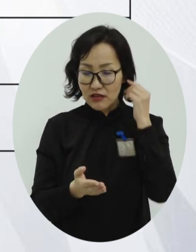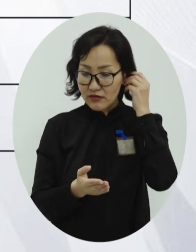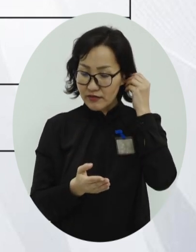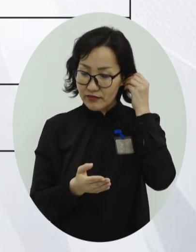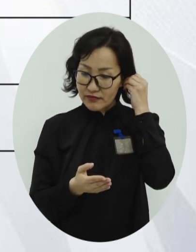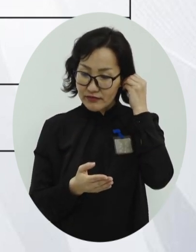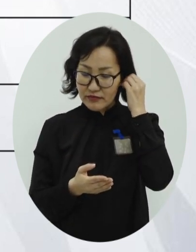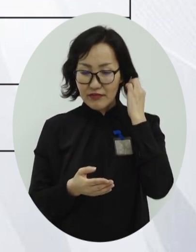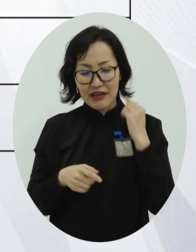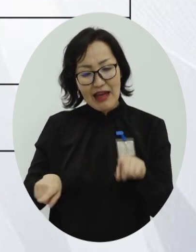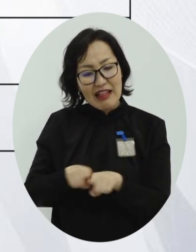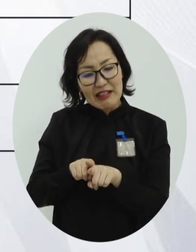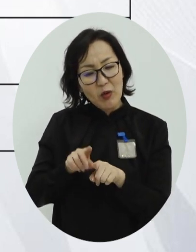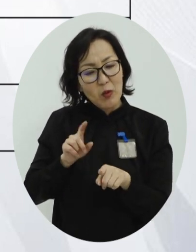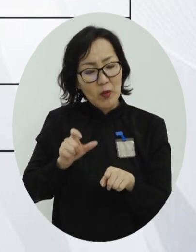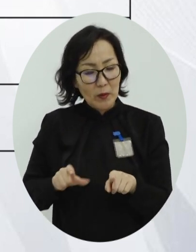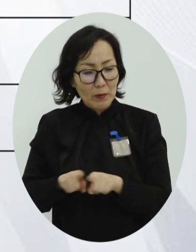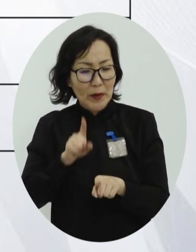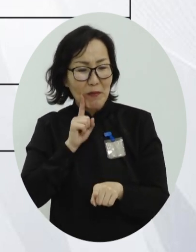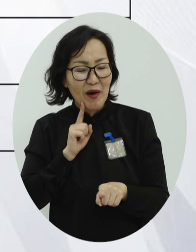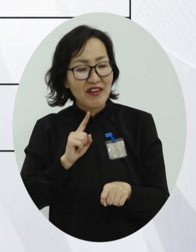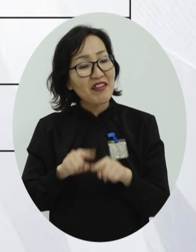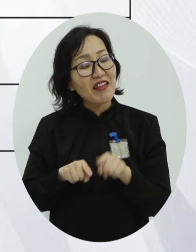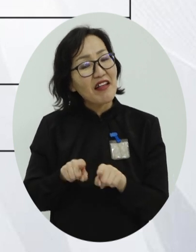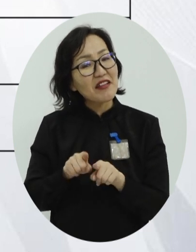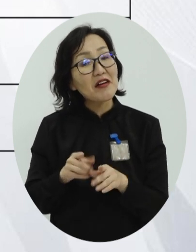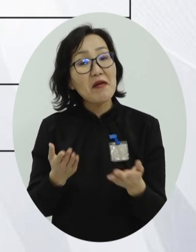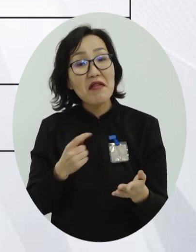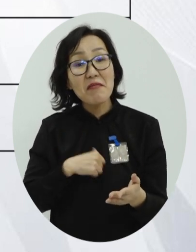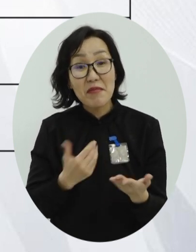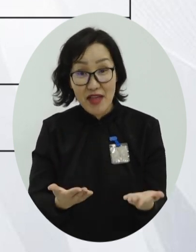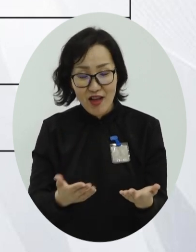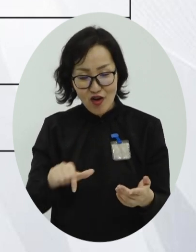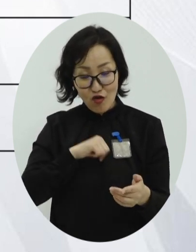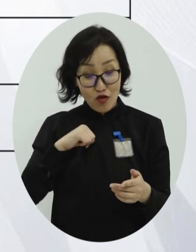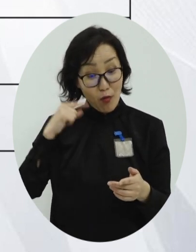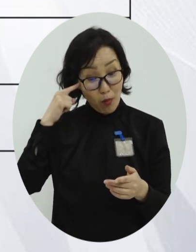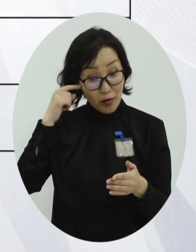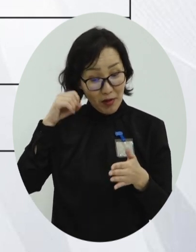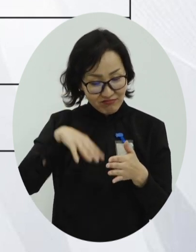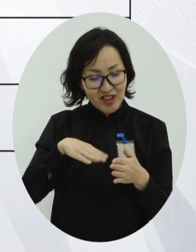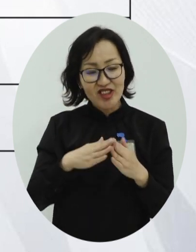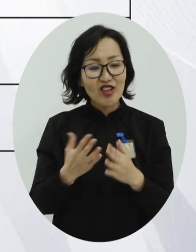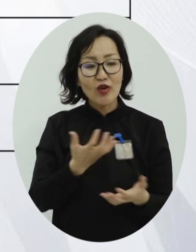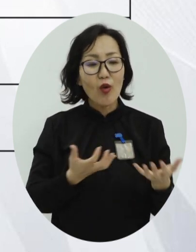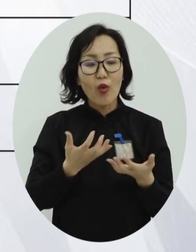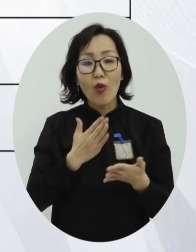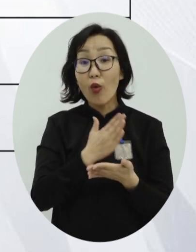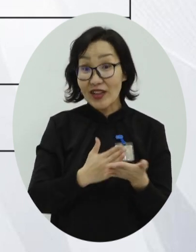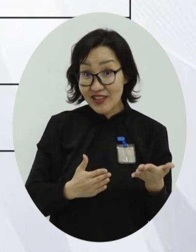Хэн шиг хүн болохыг хүсдэг вэ? Өөрийнхөө бодлыг гэрээхэнтэйгээ хуваалцаад бичиж тэмдэглээрэй